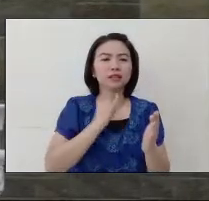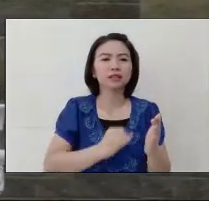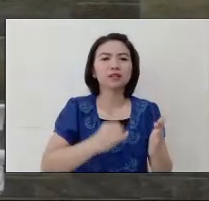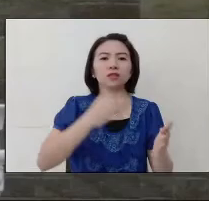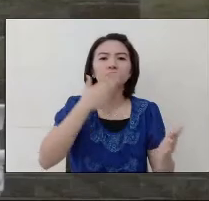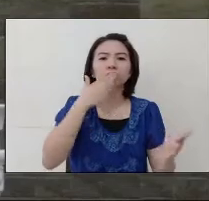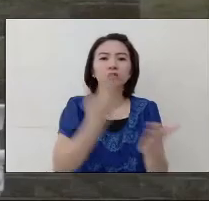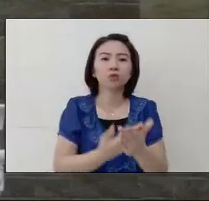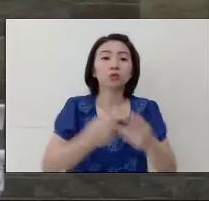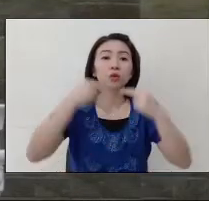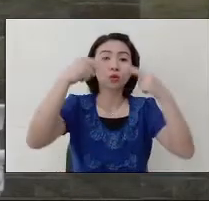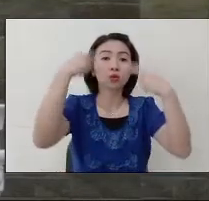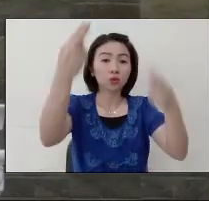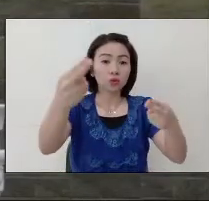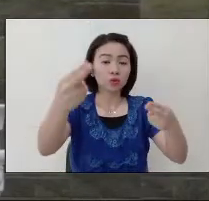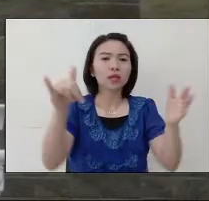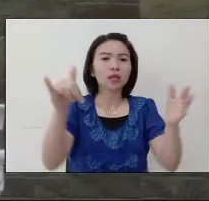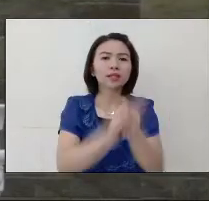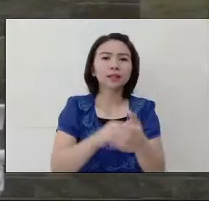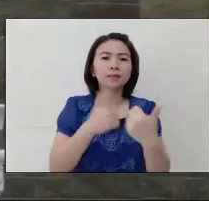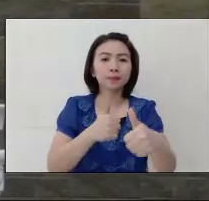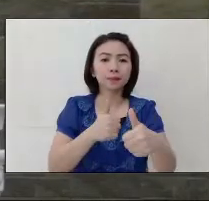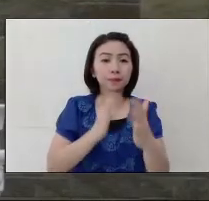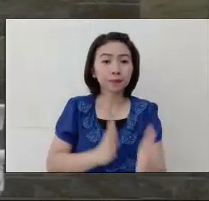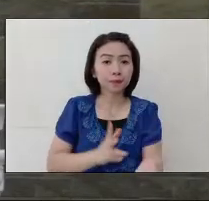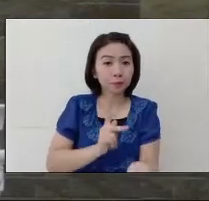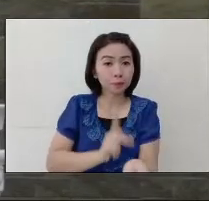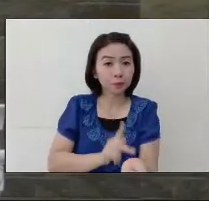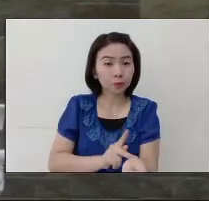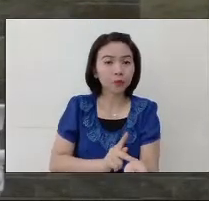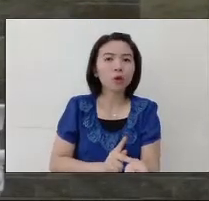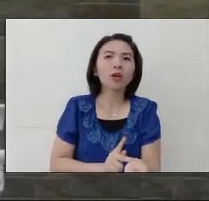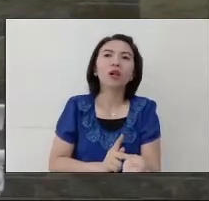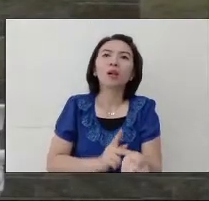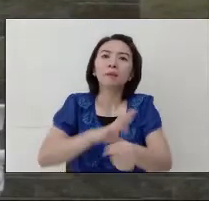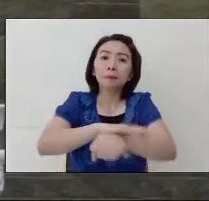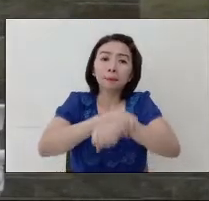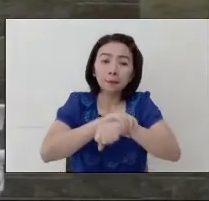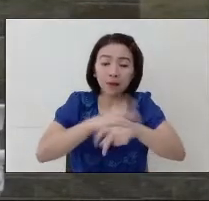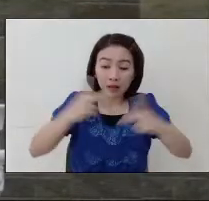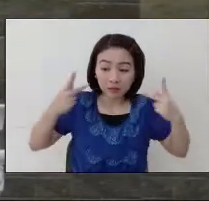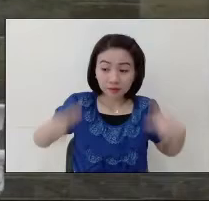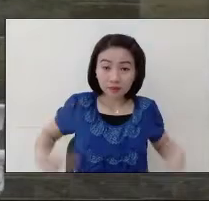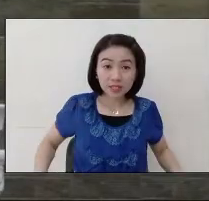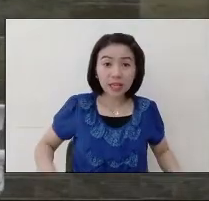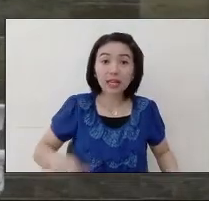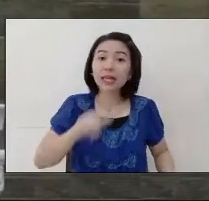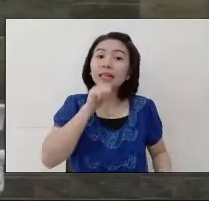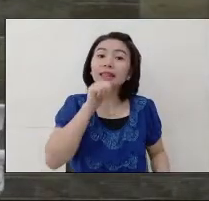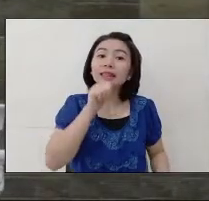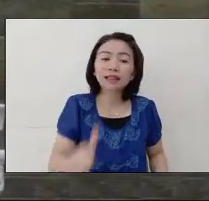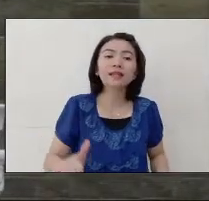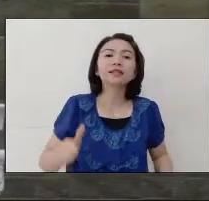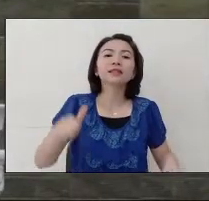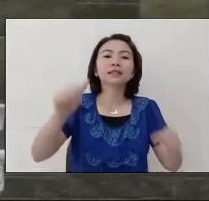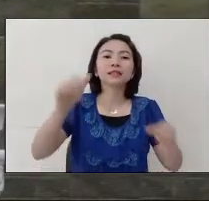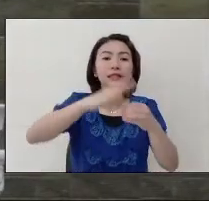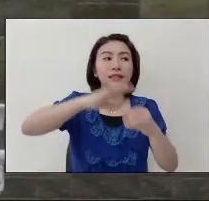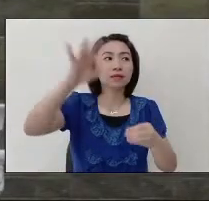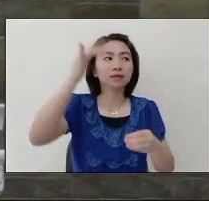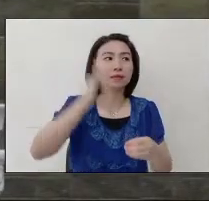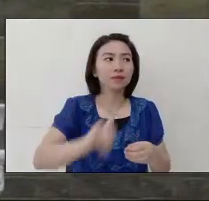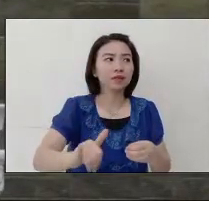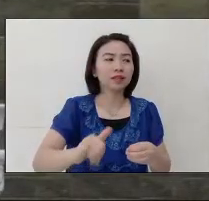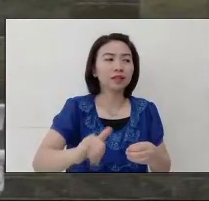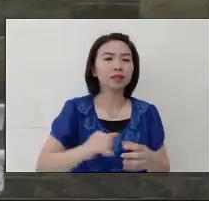nakakulong physically, pero hindi po siya nakakulong spiritually. May limitation siya physically, but he has no